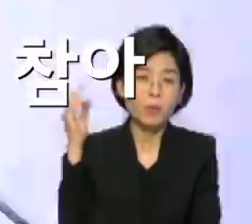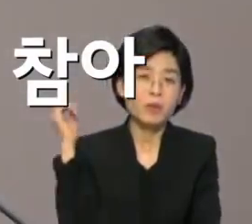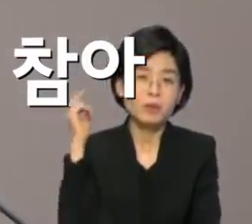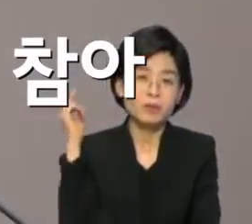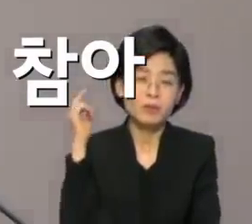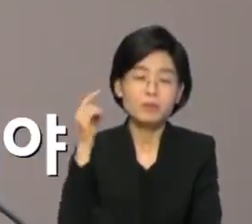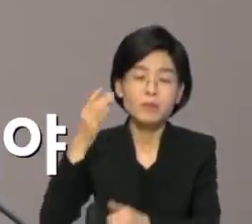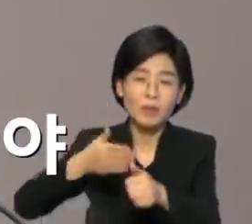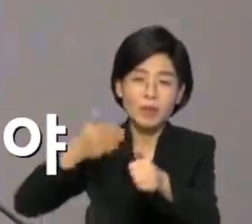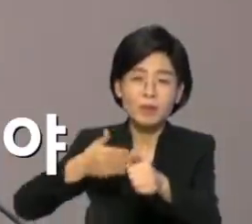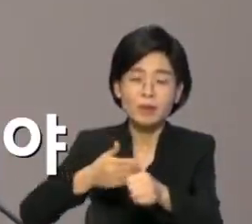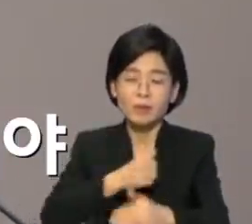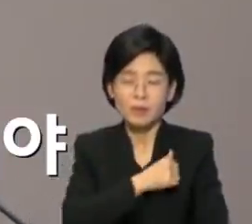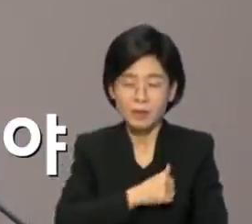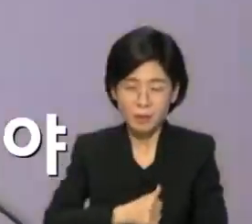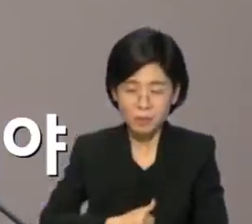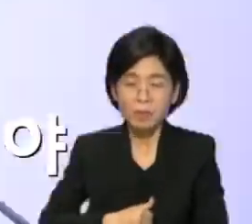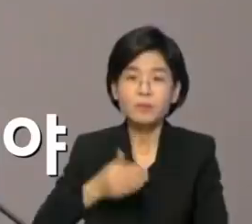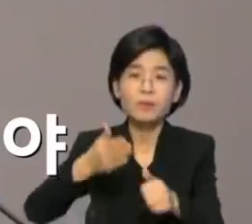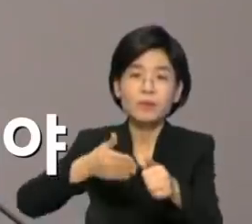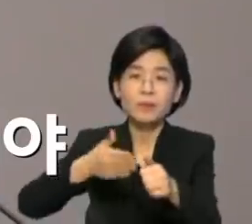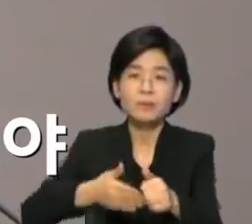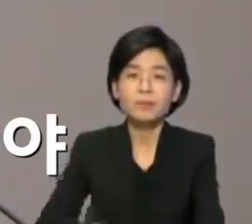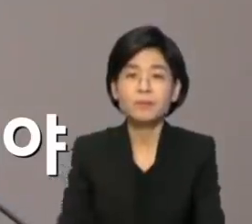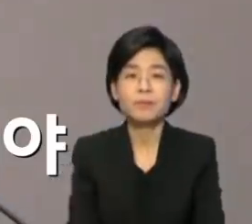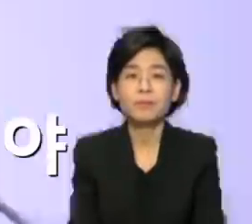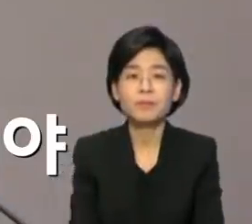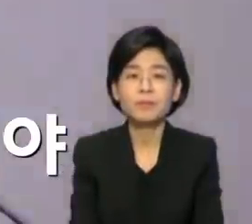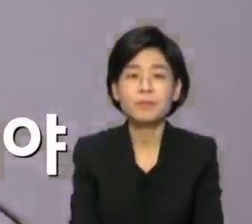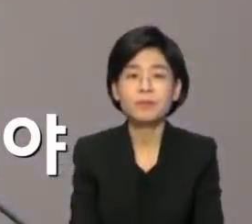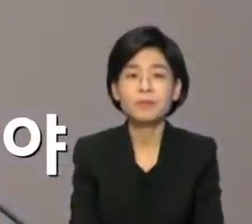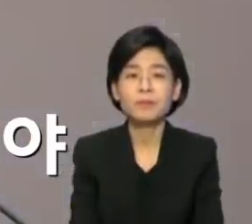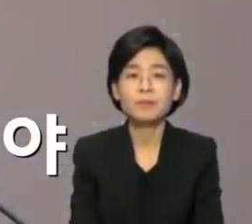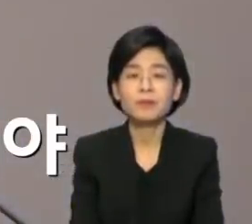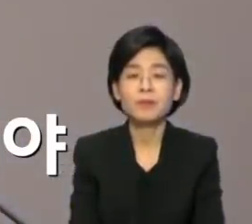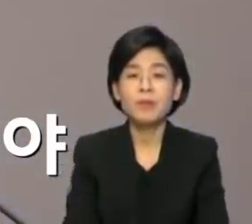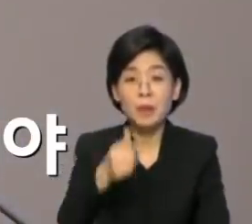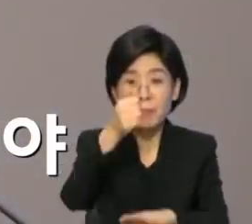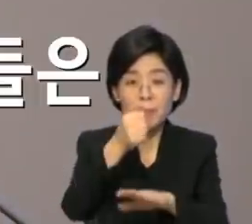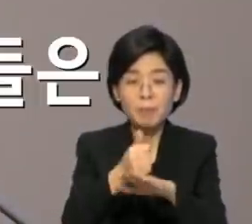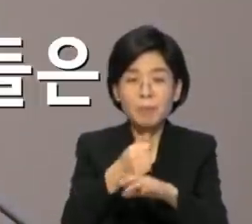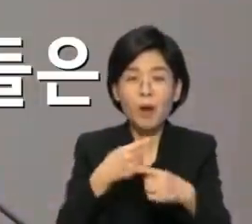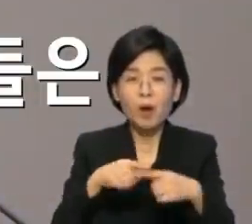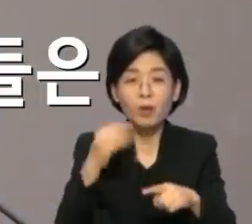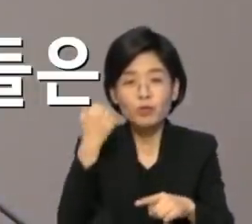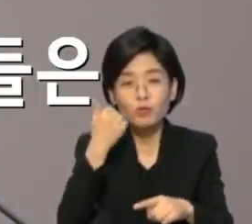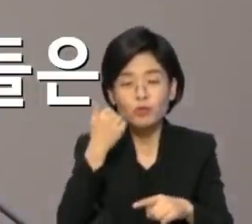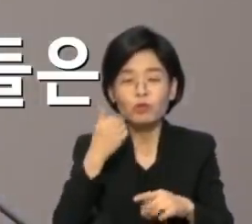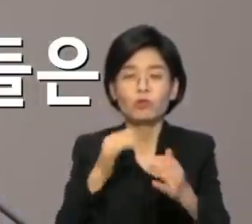참아요. 참아요. 또 참아요. 최종적인 판단은 국민이 하시는 거예요.